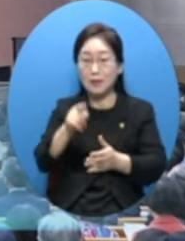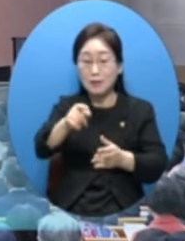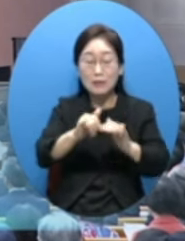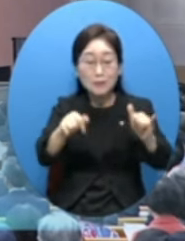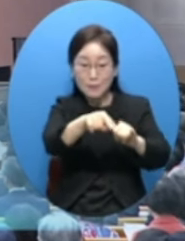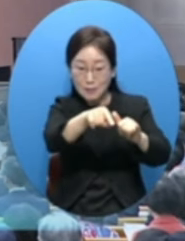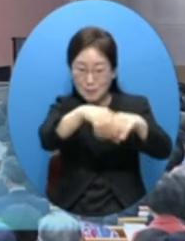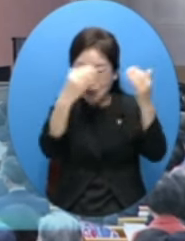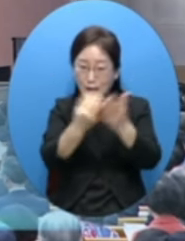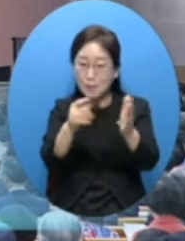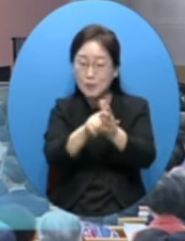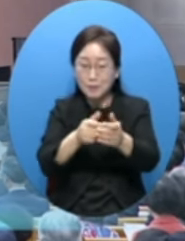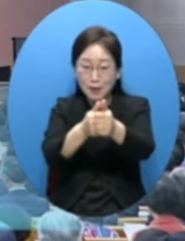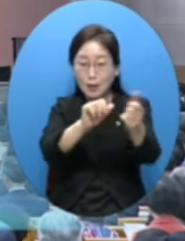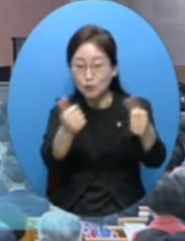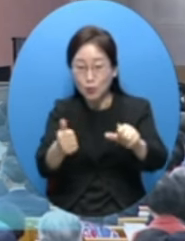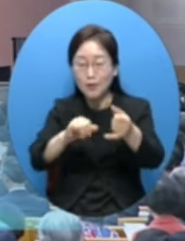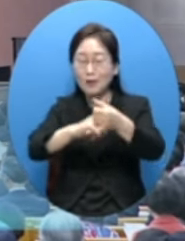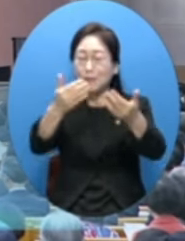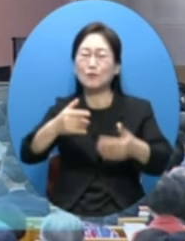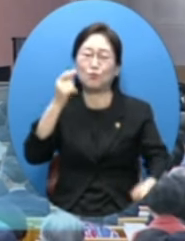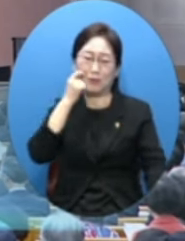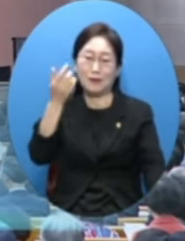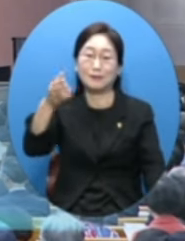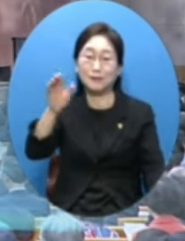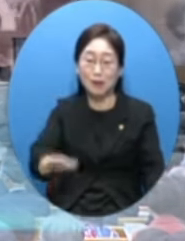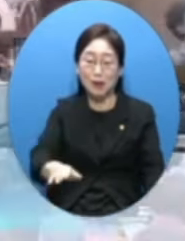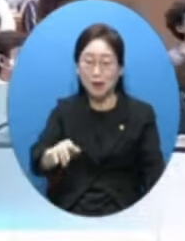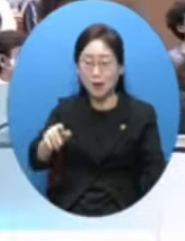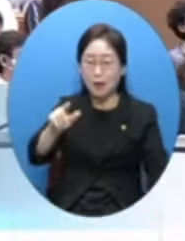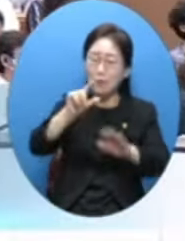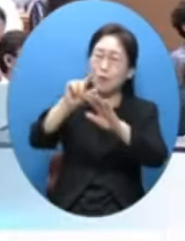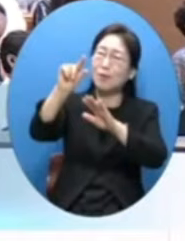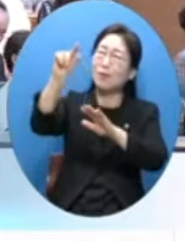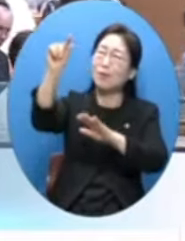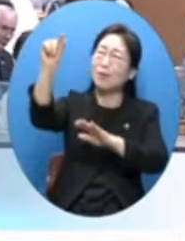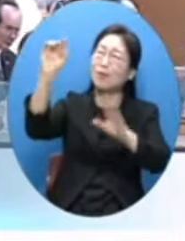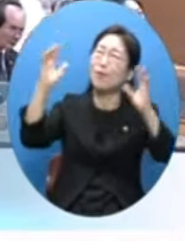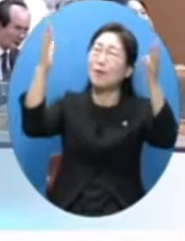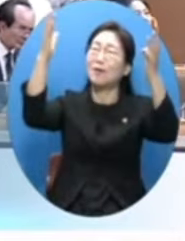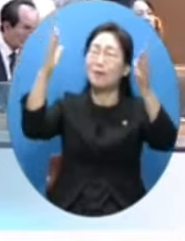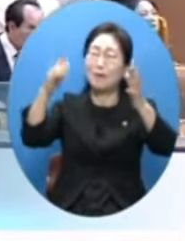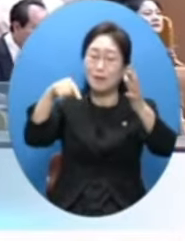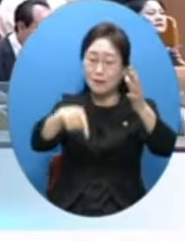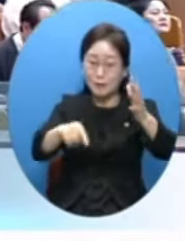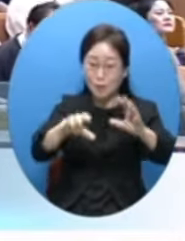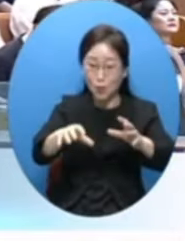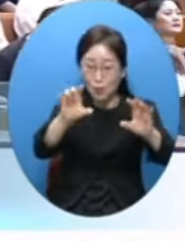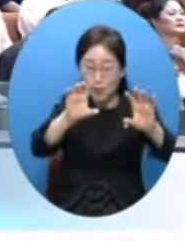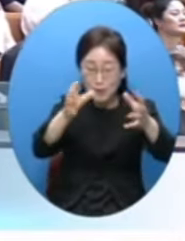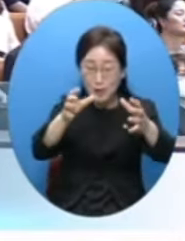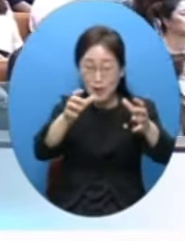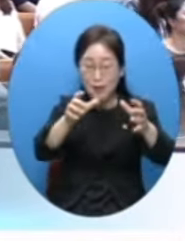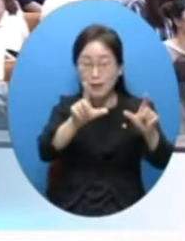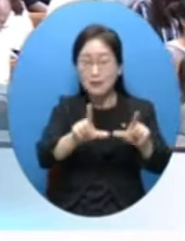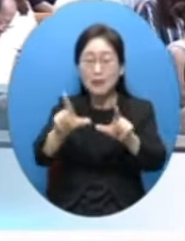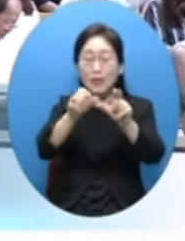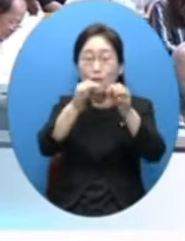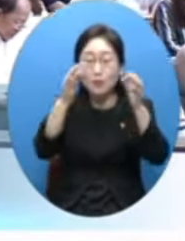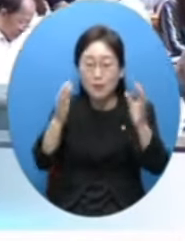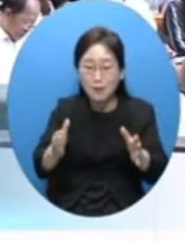다 믿음을 따라 죽었으며 약속을 받지 못했을 때 그것들을 멀리서 보고 환영하며 또 땅에서는 외국인과